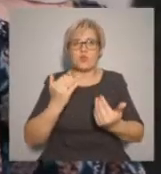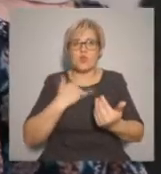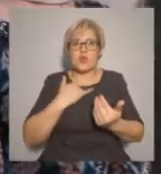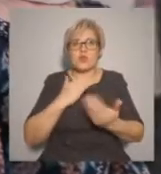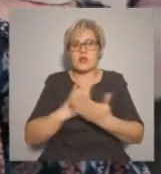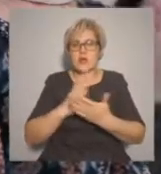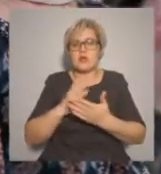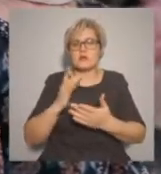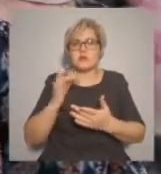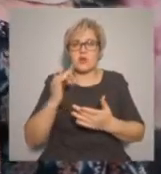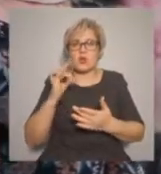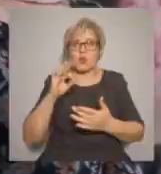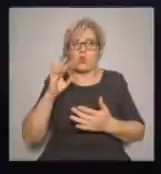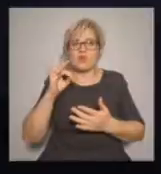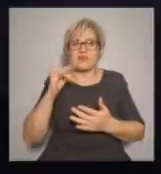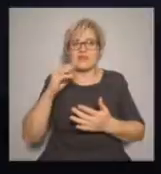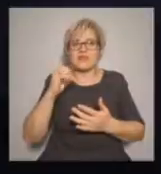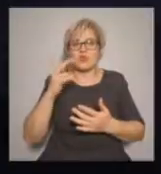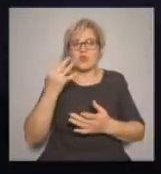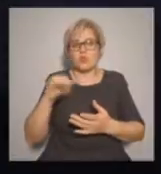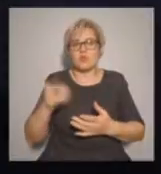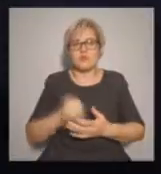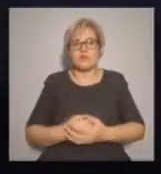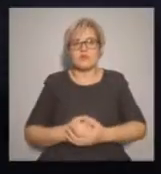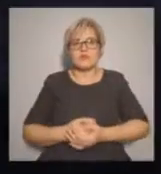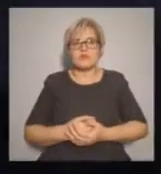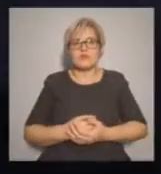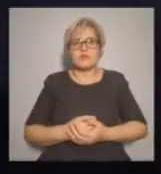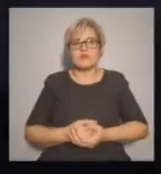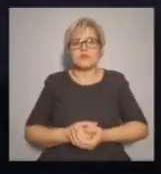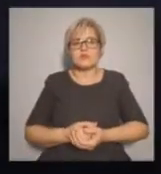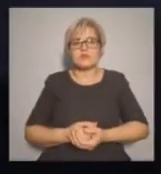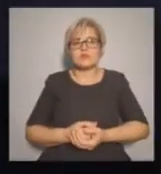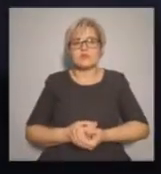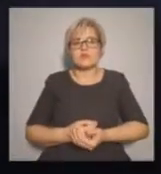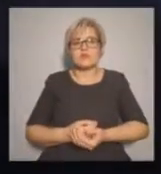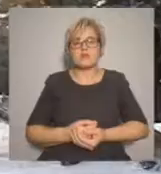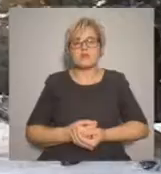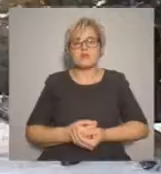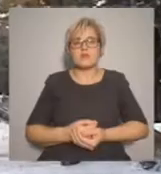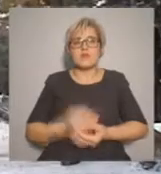духовную, нравственную работу, которая сегодня у нас является приоритетной.